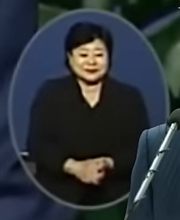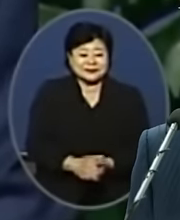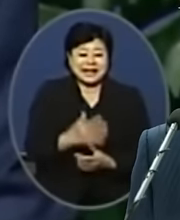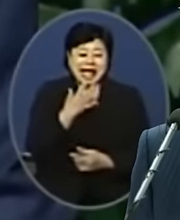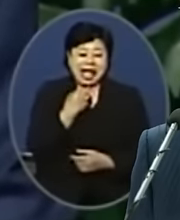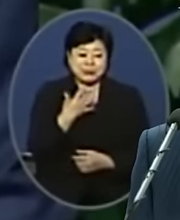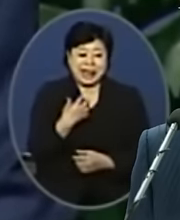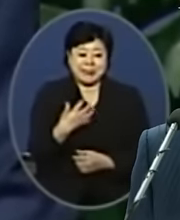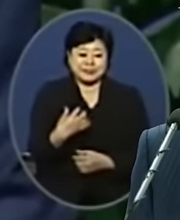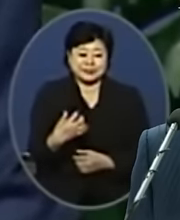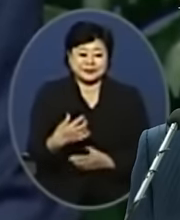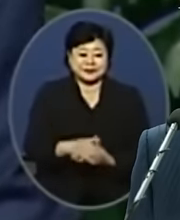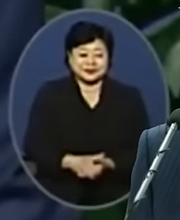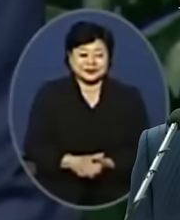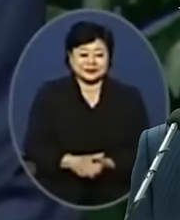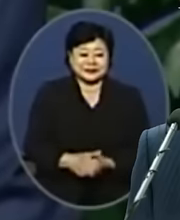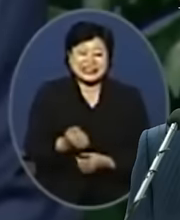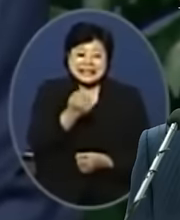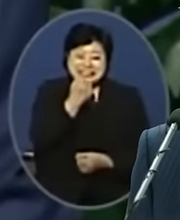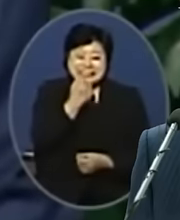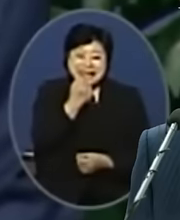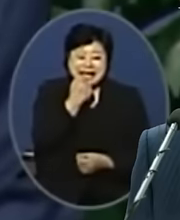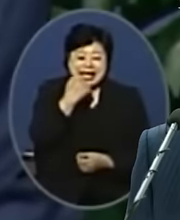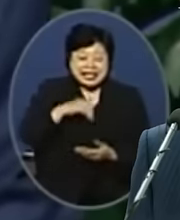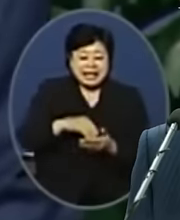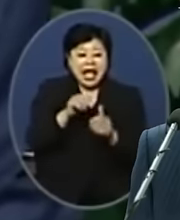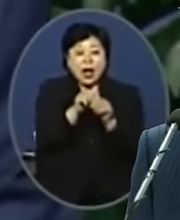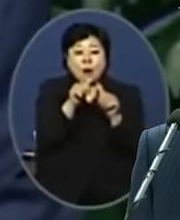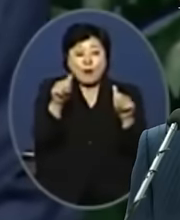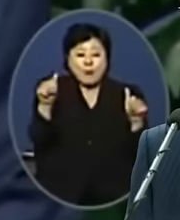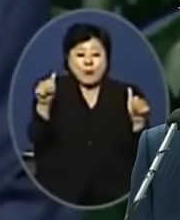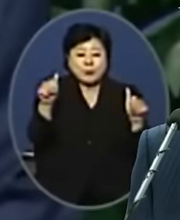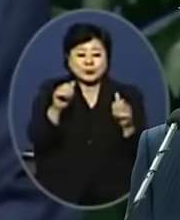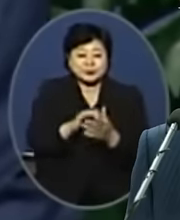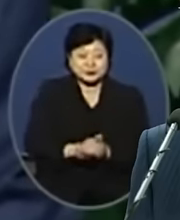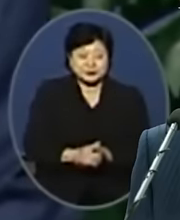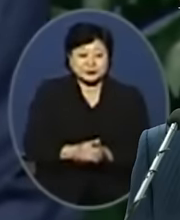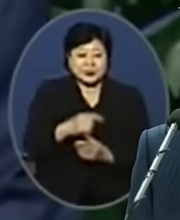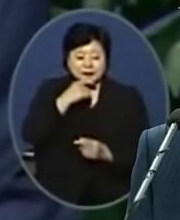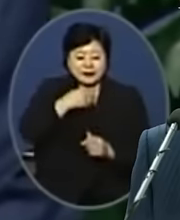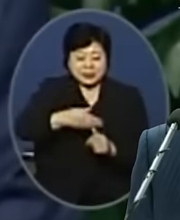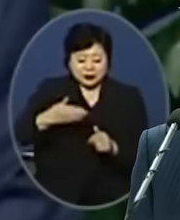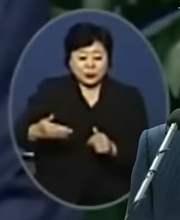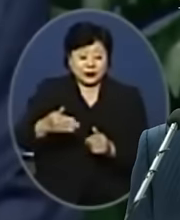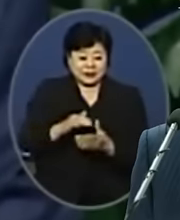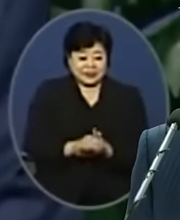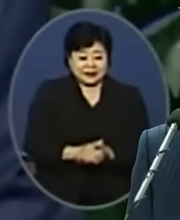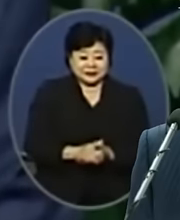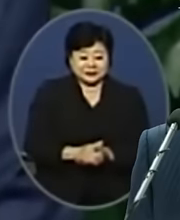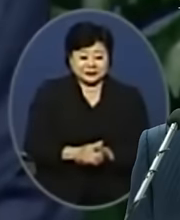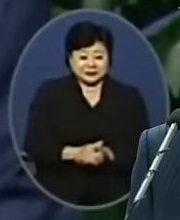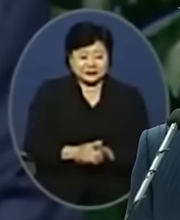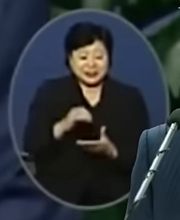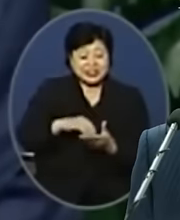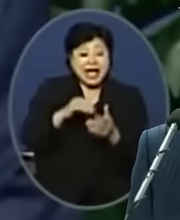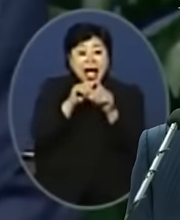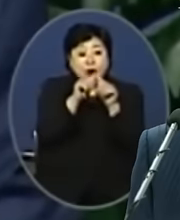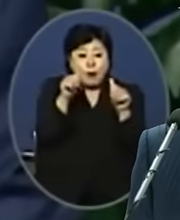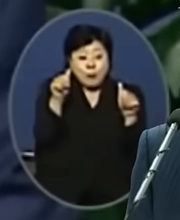아브라함, 이삭, 야곱 이렇게 혈통이 이어나가는데